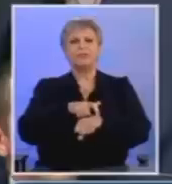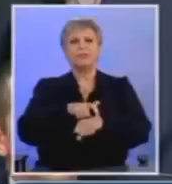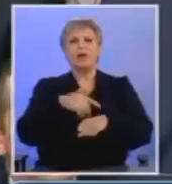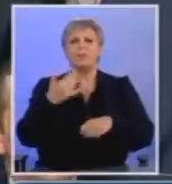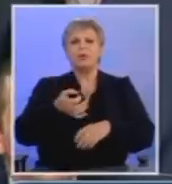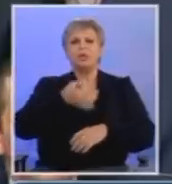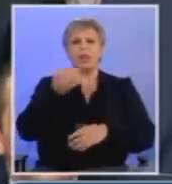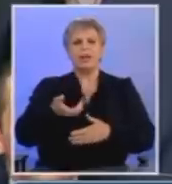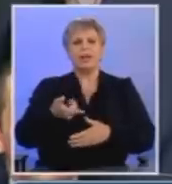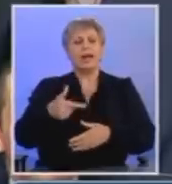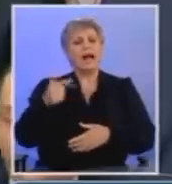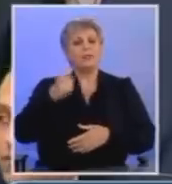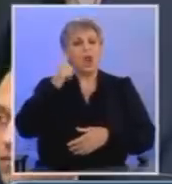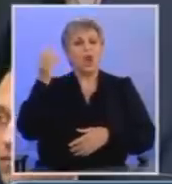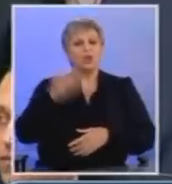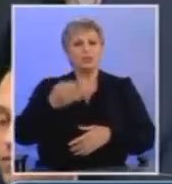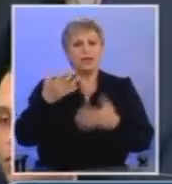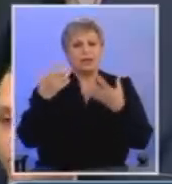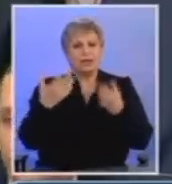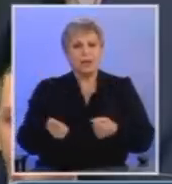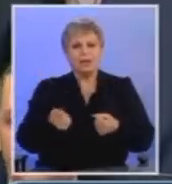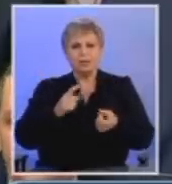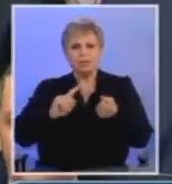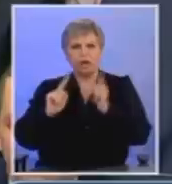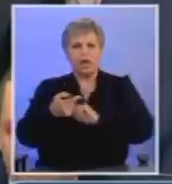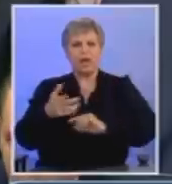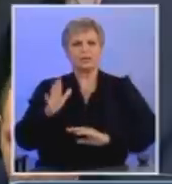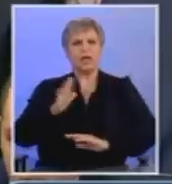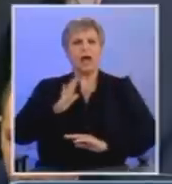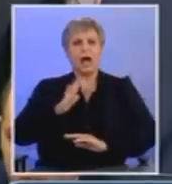βάναυσο παραβιάζοντας τη λογική, αυτή την ίδια τη θέληση του λαού?